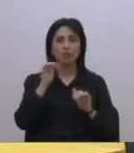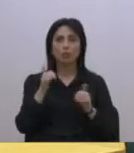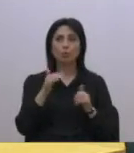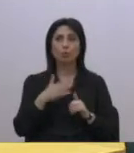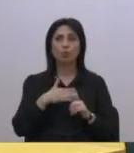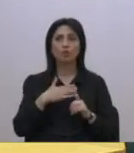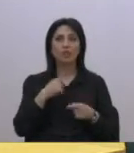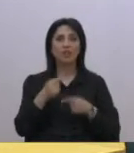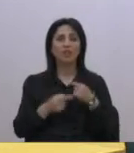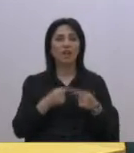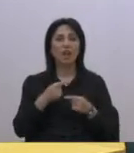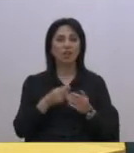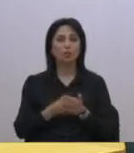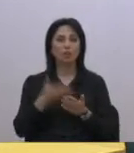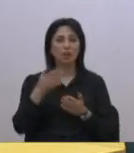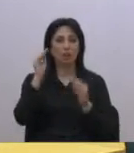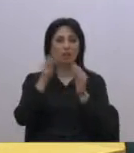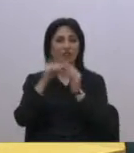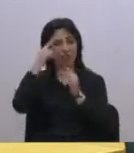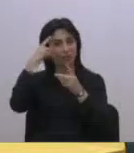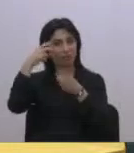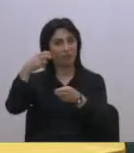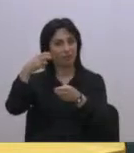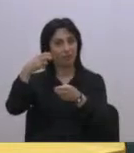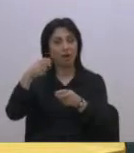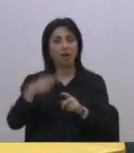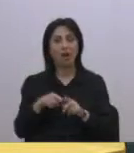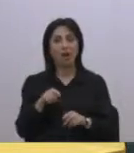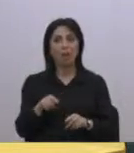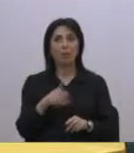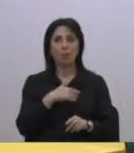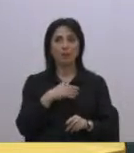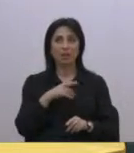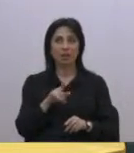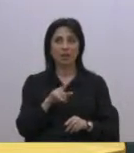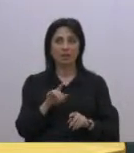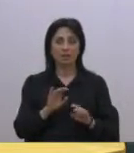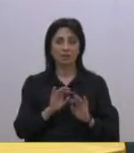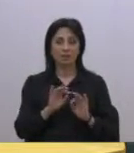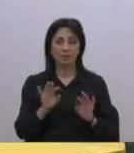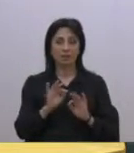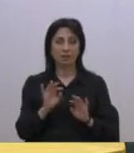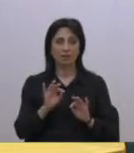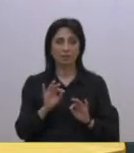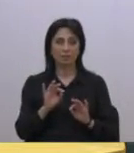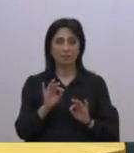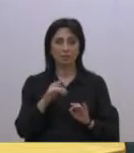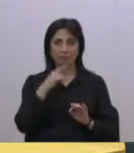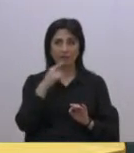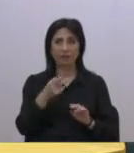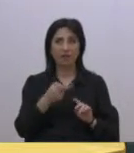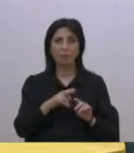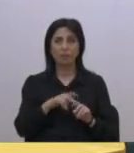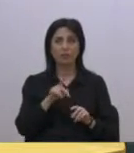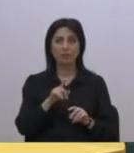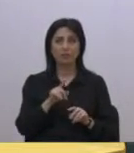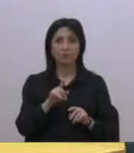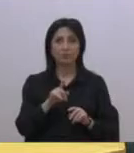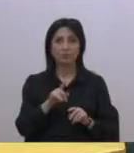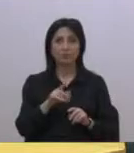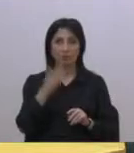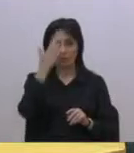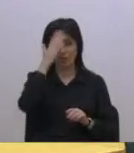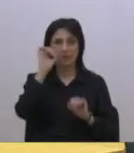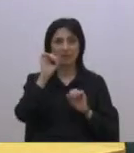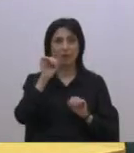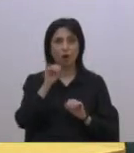ჩვენი ტრადიციული ღირებულებები. ხო და მე ამაზე მინდა რომ რაღაცნაირად თქვა, იმიტომ რომ სახალხო